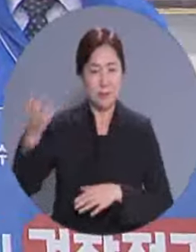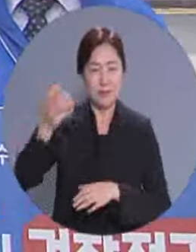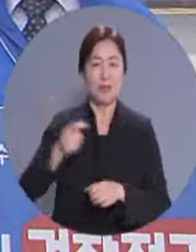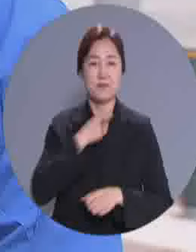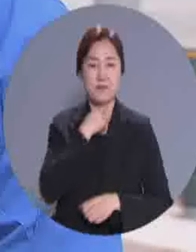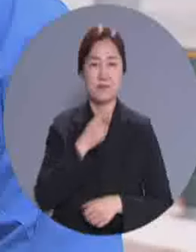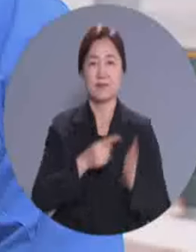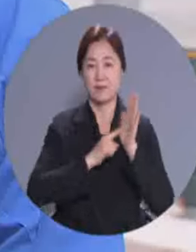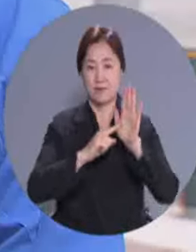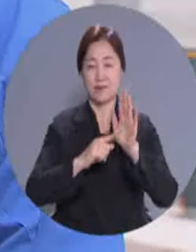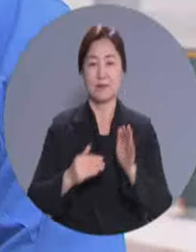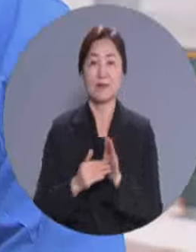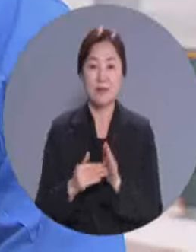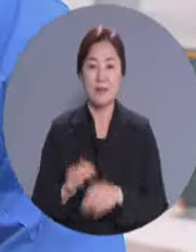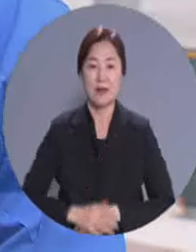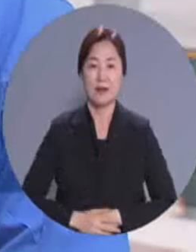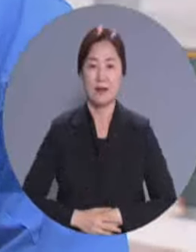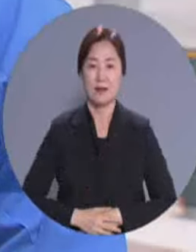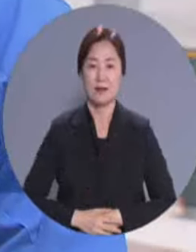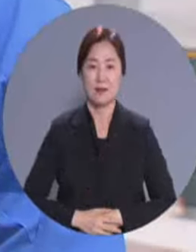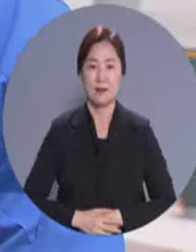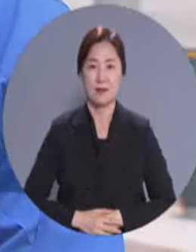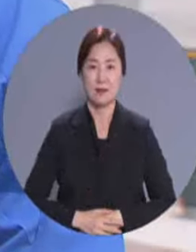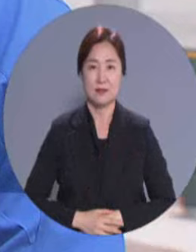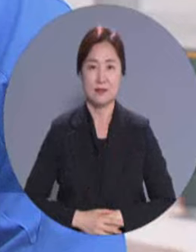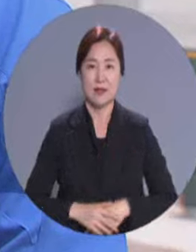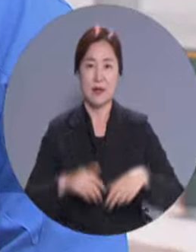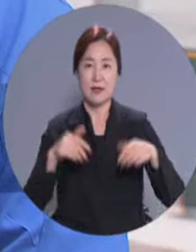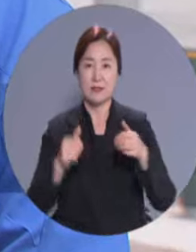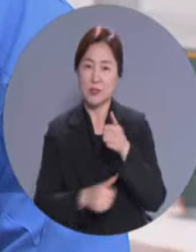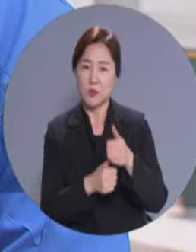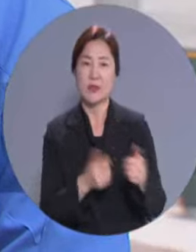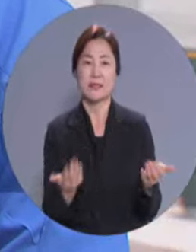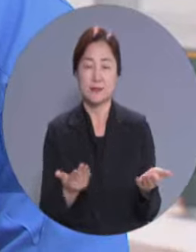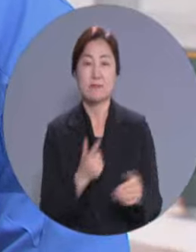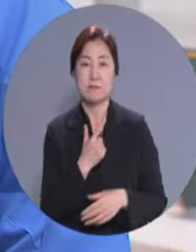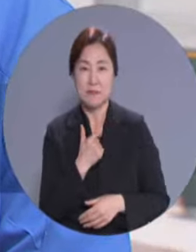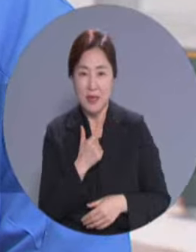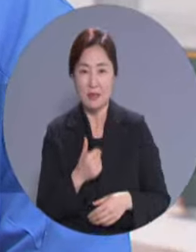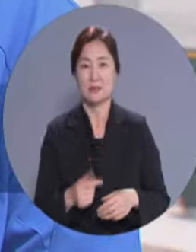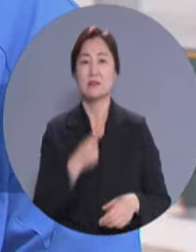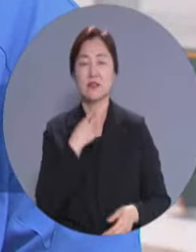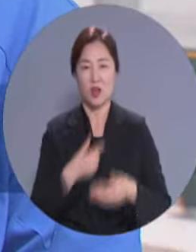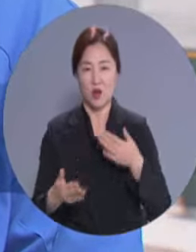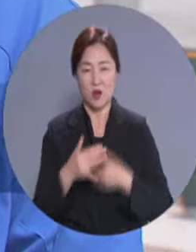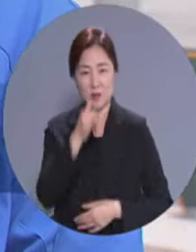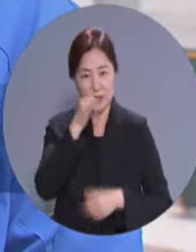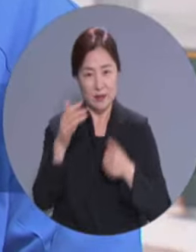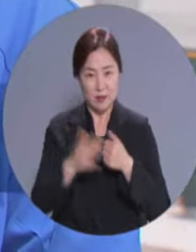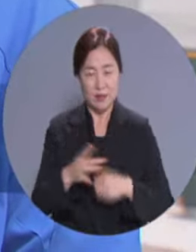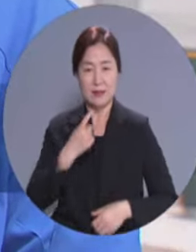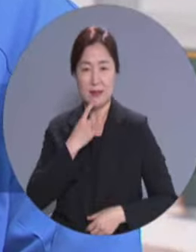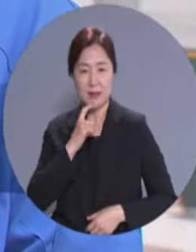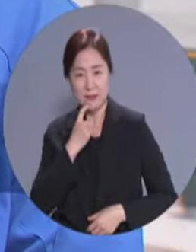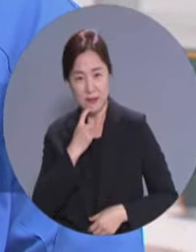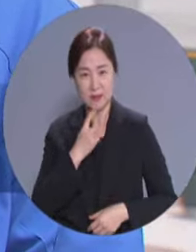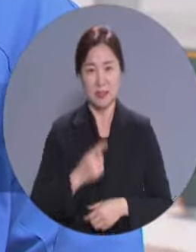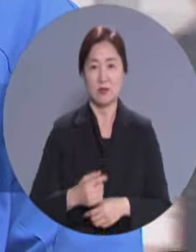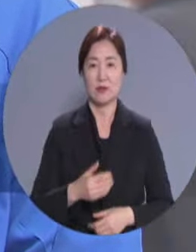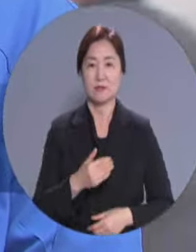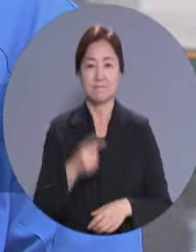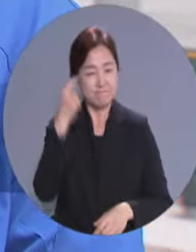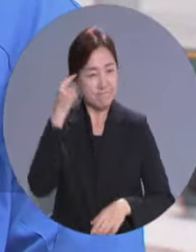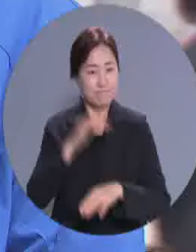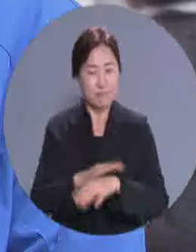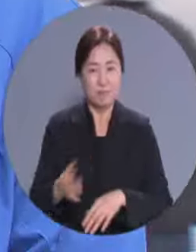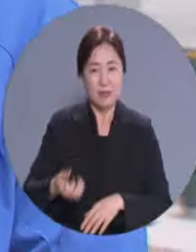밝혔습니다. 정책수석으로 일을 하면서 정책적으로 보탬이 될 수 있는 길들을 잘 알고 있고요. 조계원의 끈기와 뚝심,